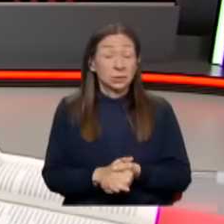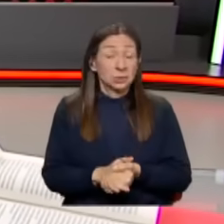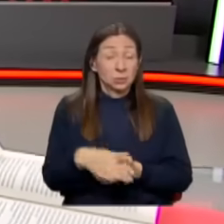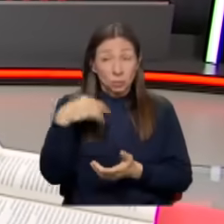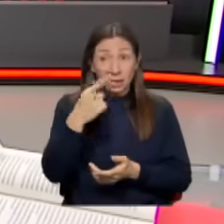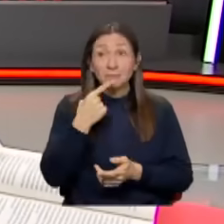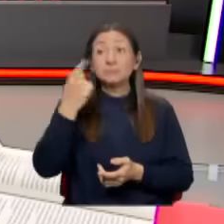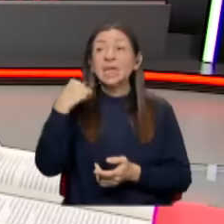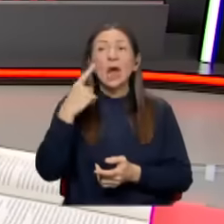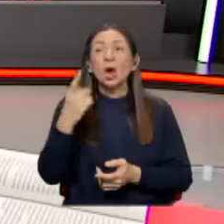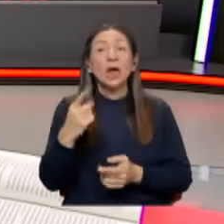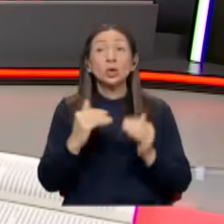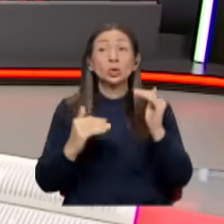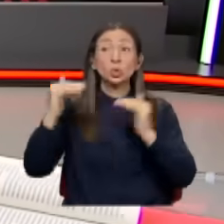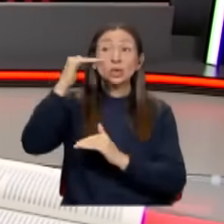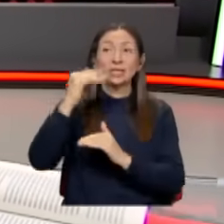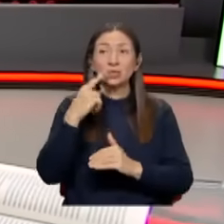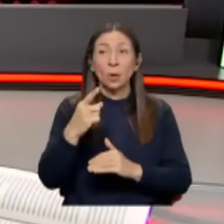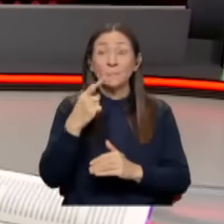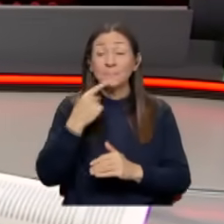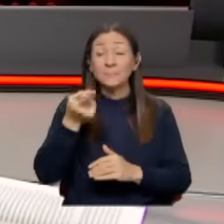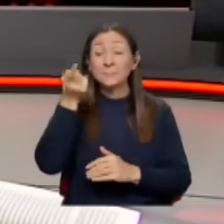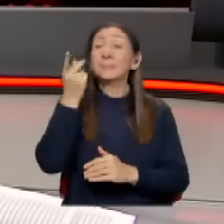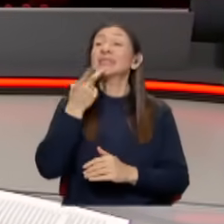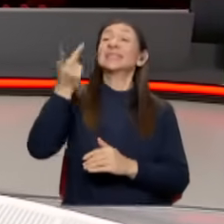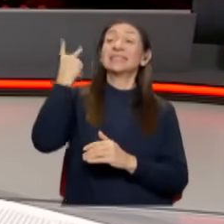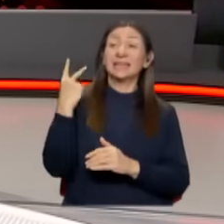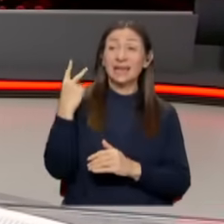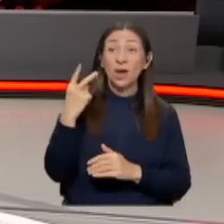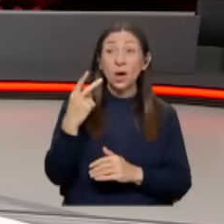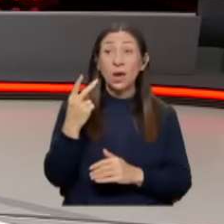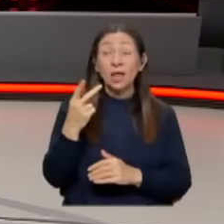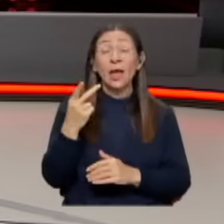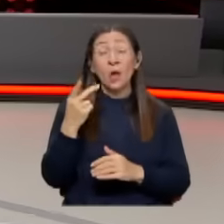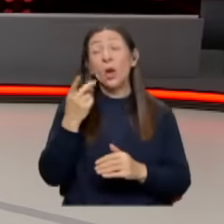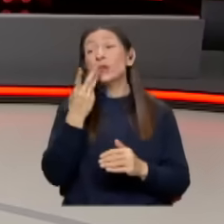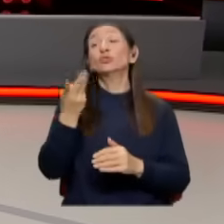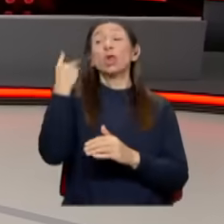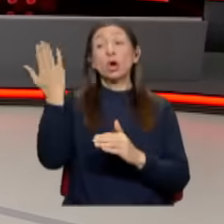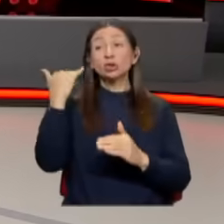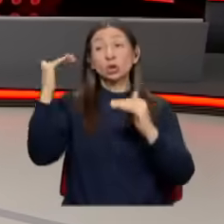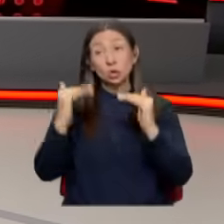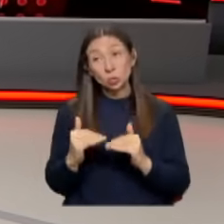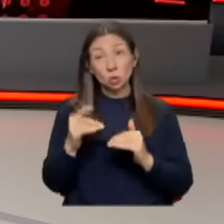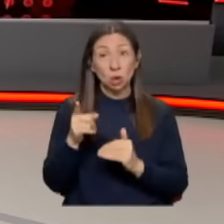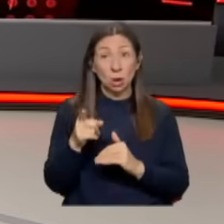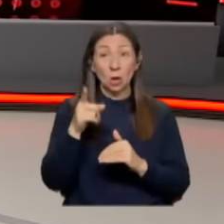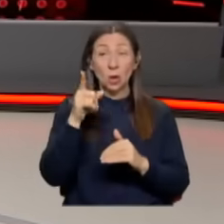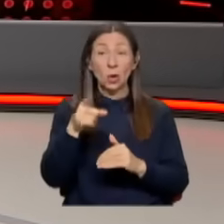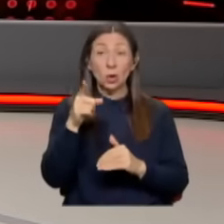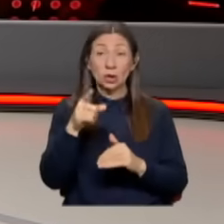Dolayısıyla geçen seneye göre yükselecek diyorlar. Bir önceki sene de ondan önceki seneye göre düşmüştü.